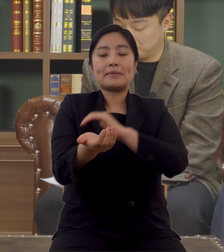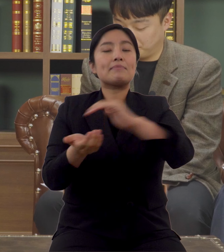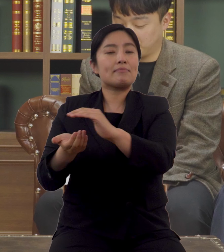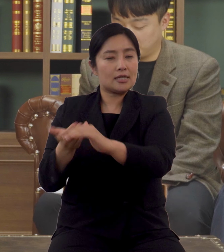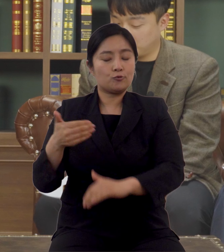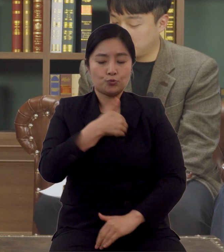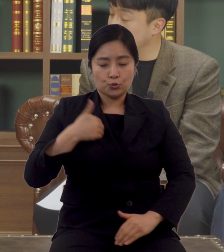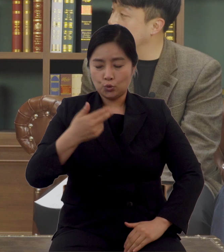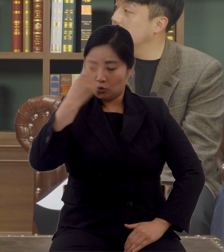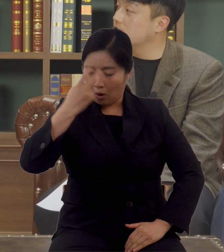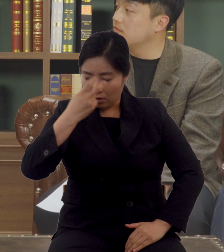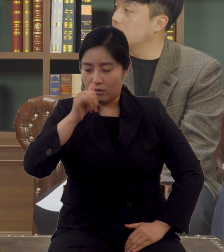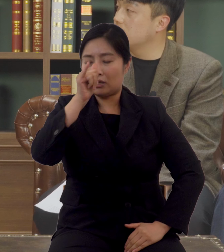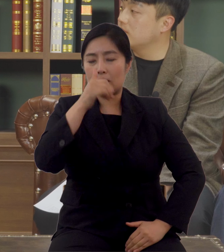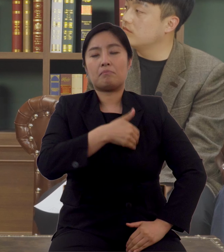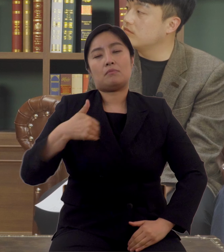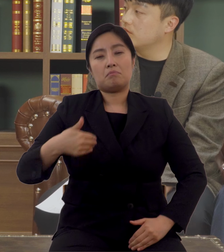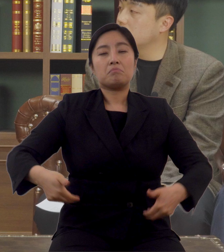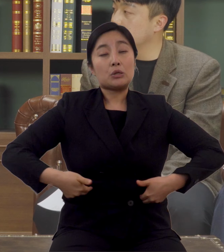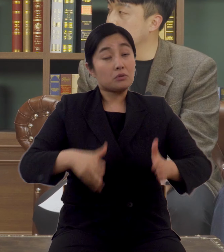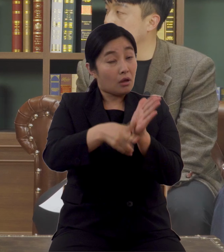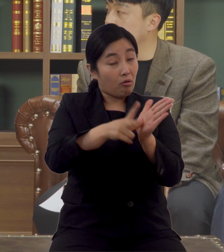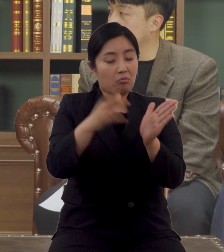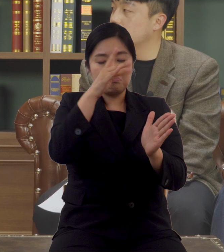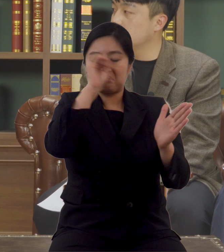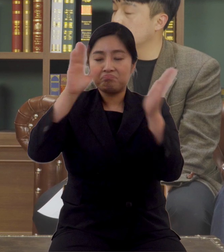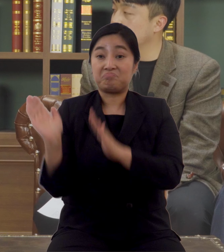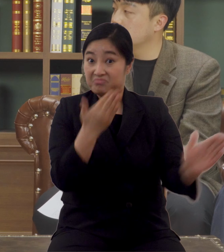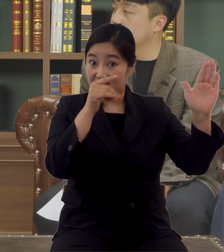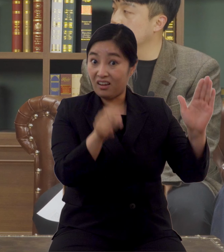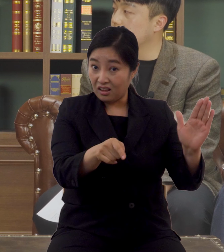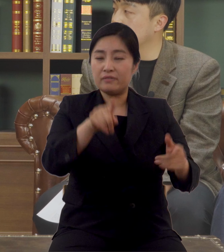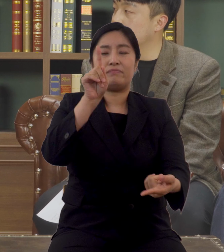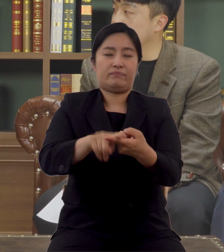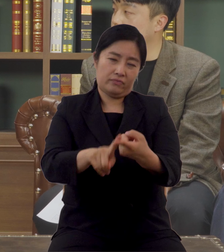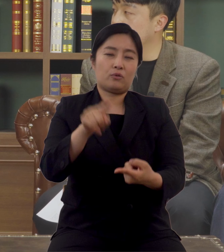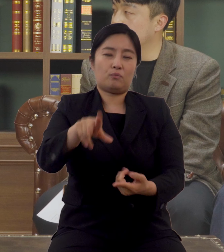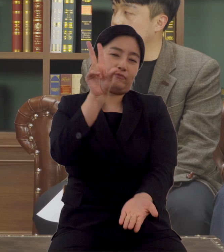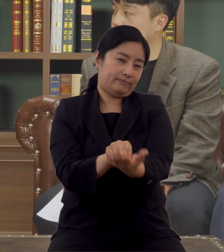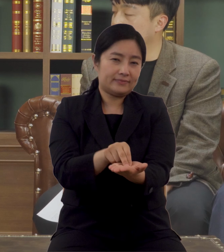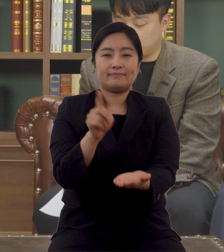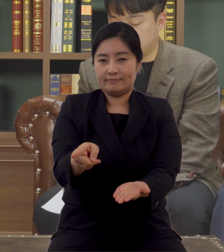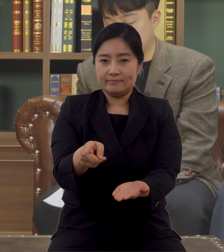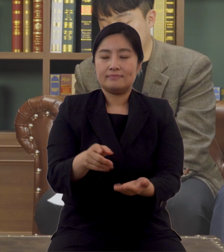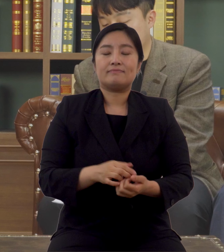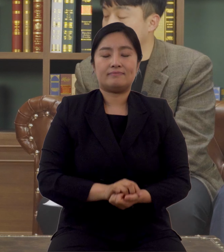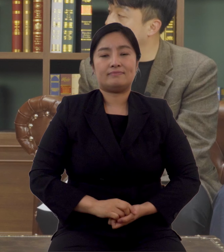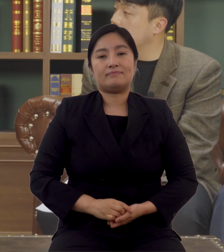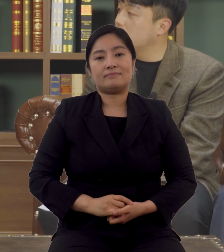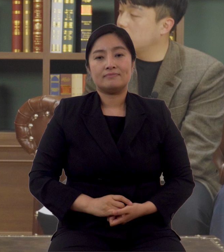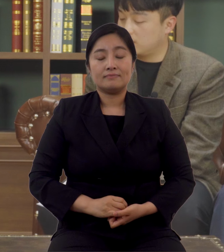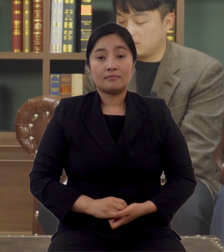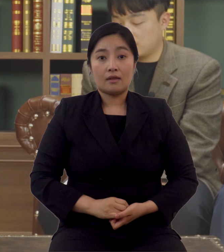같고요. 미리부터 충분히 검토가 되었어야 하는 자료임에도 그냥 통과가 됐다면 그것도 문제이지